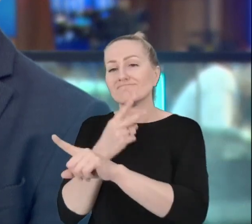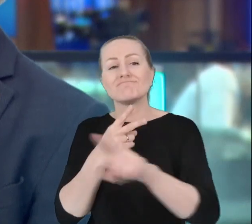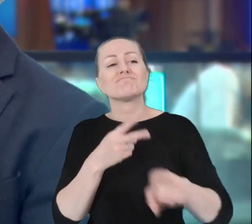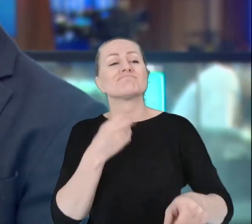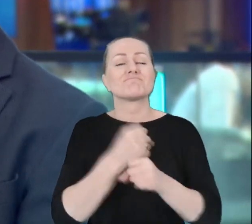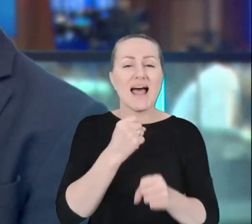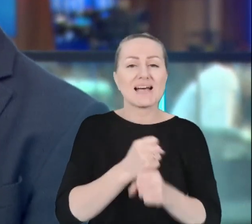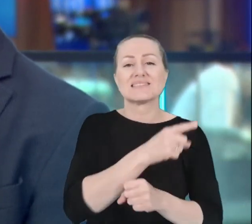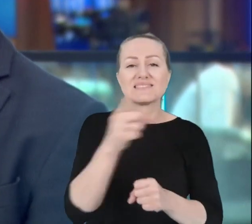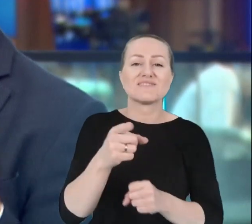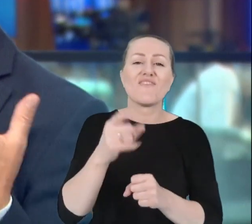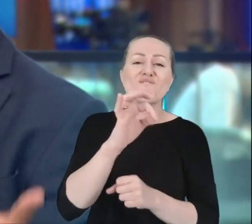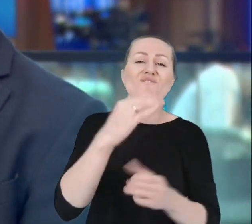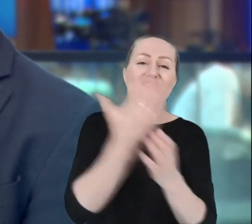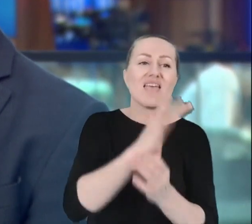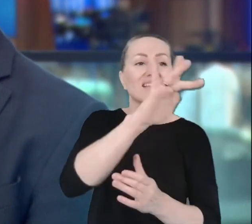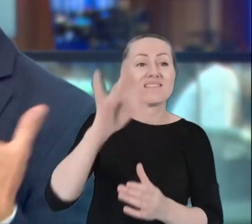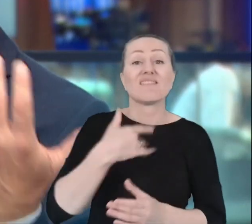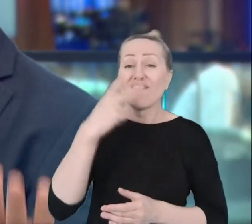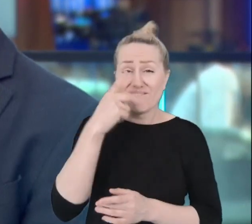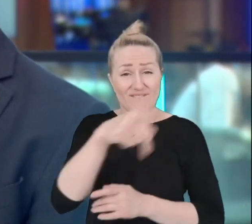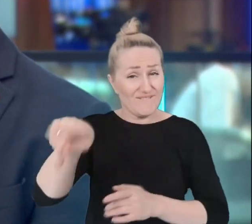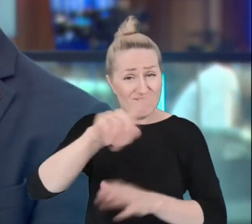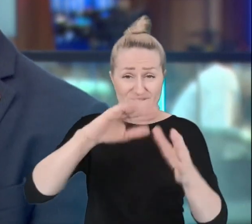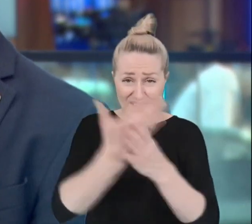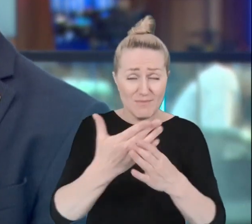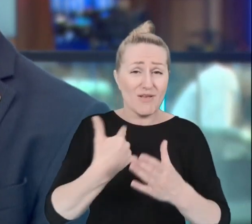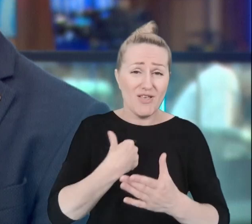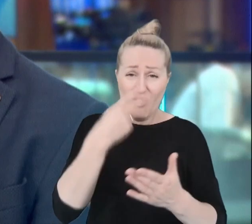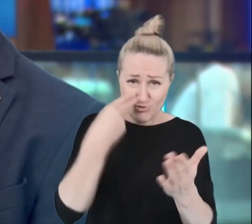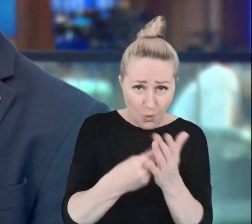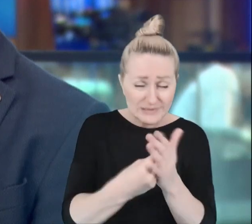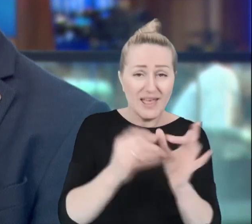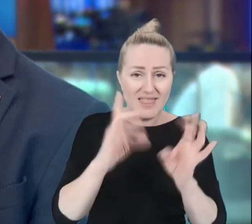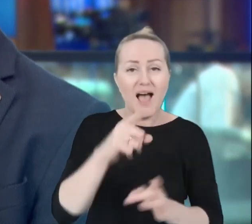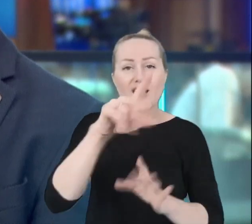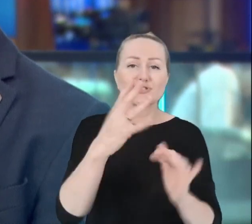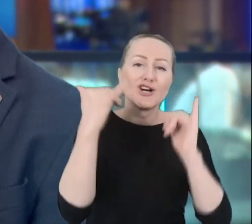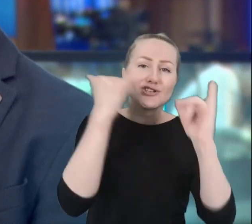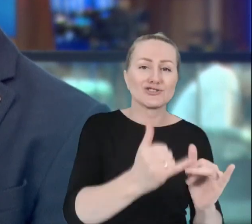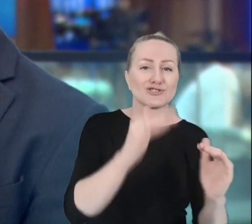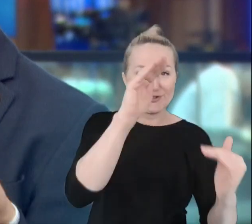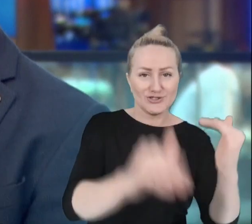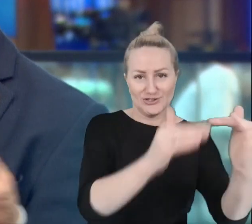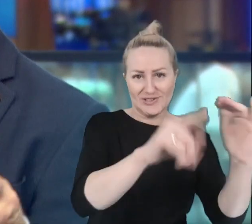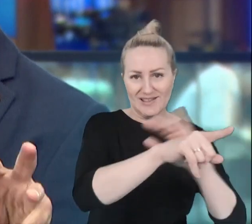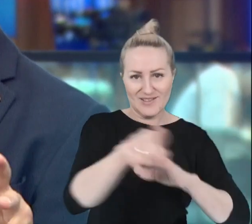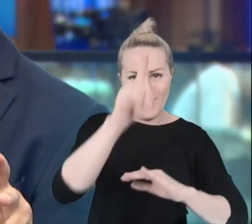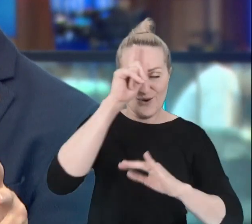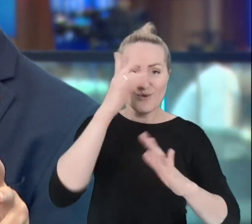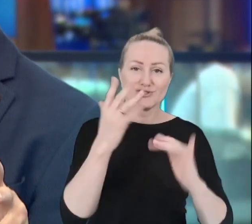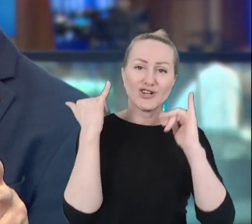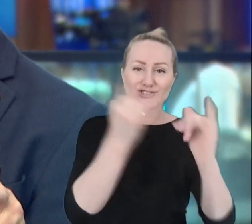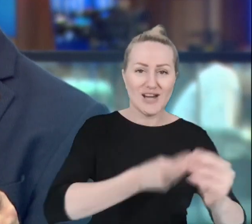doceniam, żeby ludziom zrobić dobrze, żeby jakoś się czuli lepiej. My nie możemy dać karty